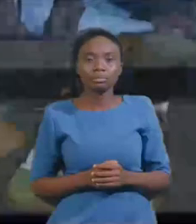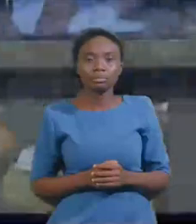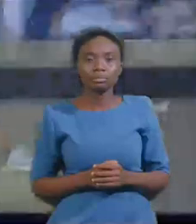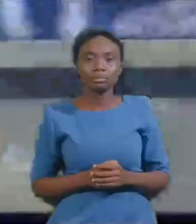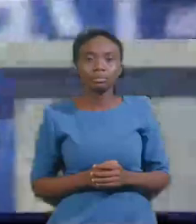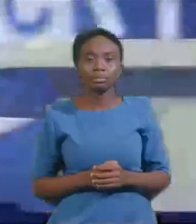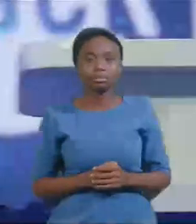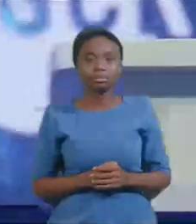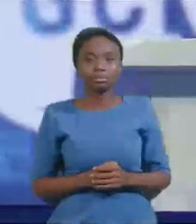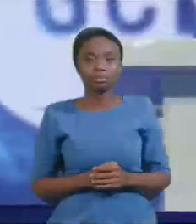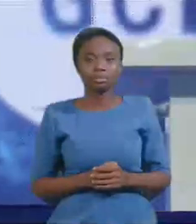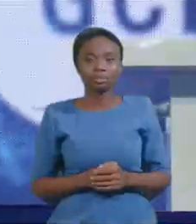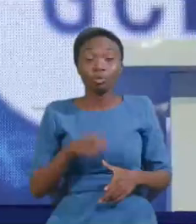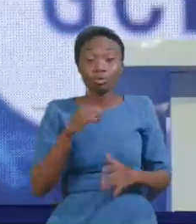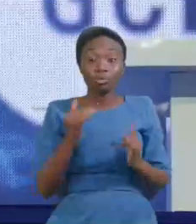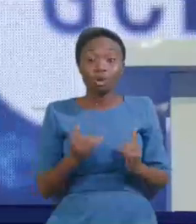cœur.